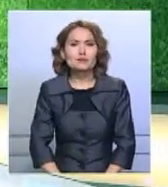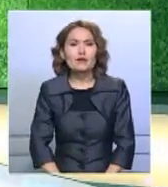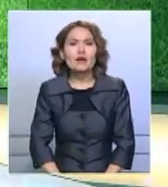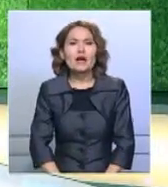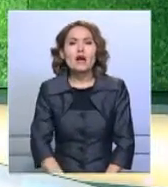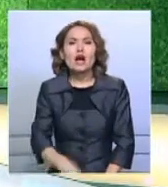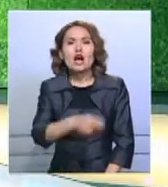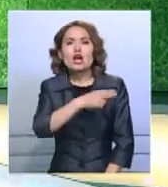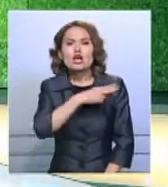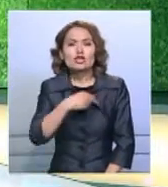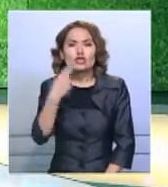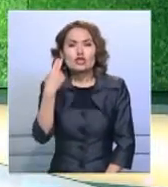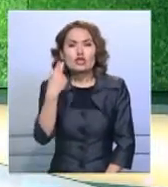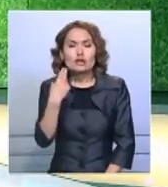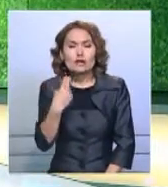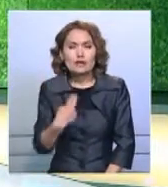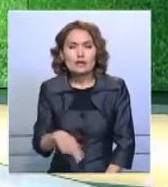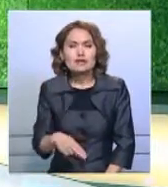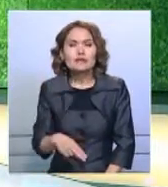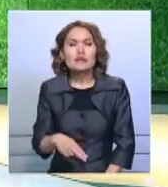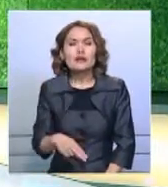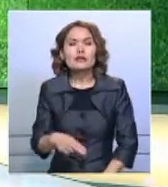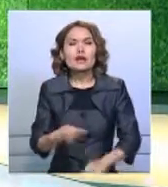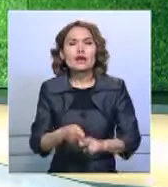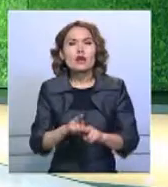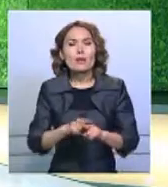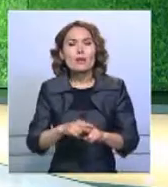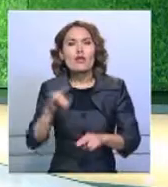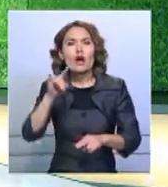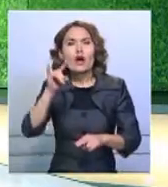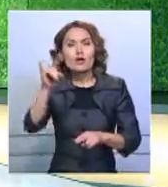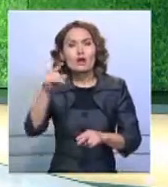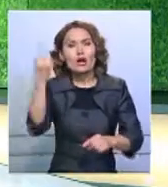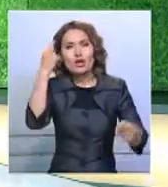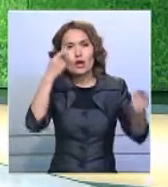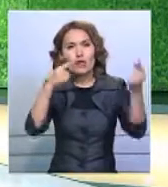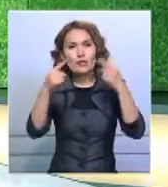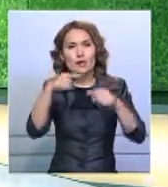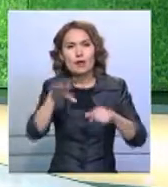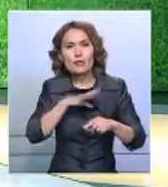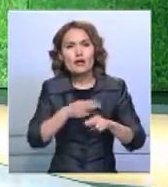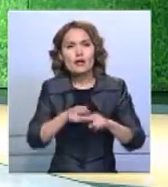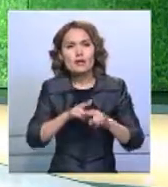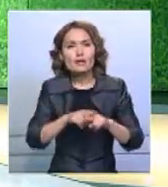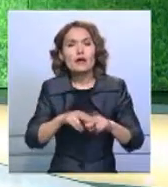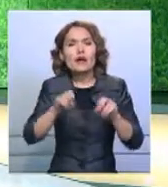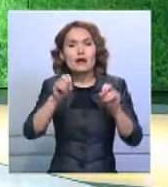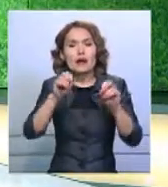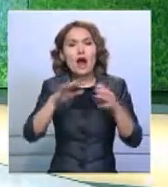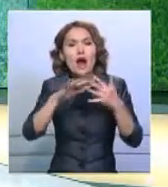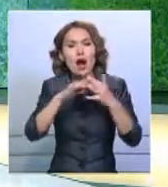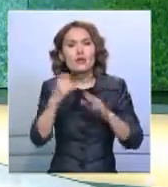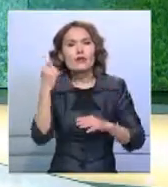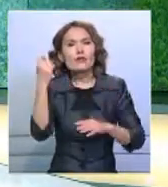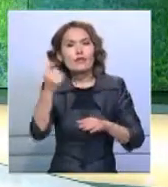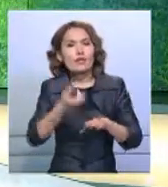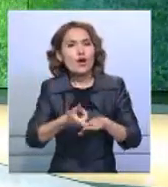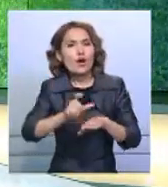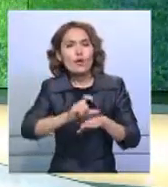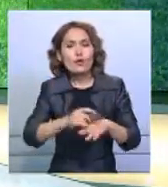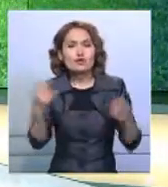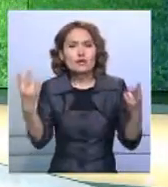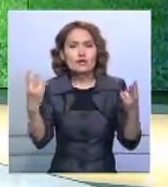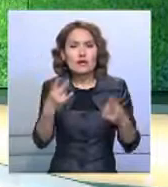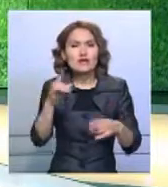Швейцариялық инженерлер ұшқышсыз басқарылатын аппараттардың жетілдірілген түрін жасап шығарды. Мамандар ол фермерлер үшін таптырмас көмекші болады